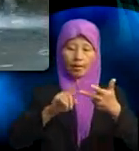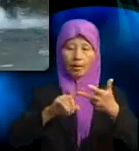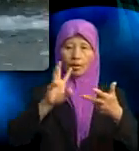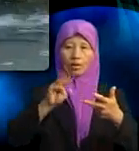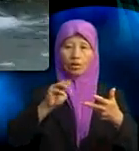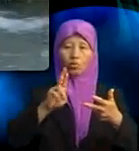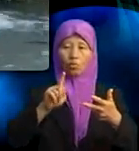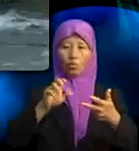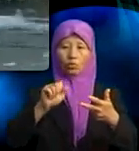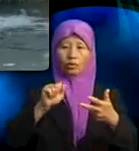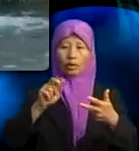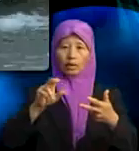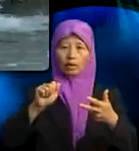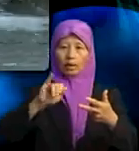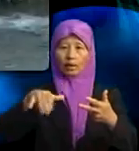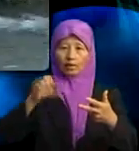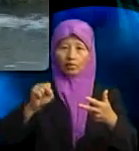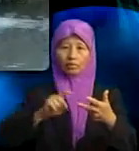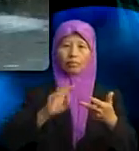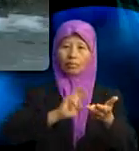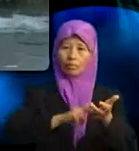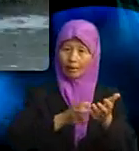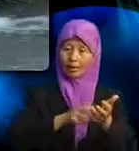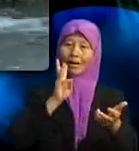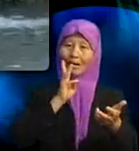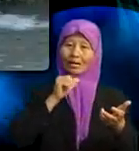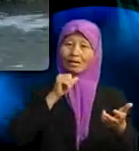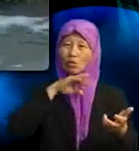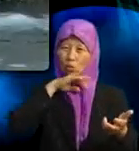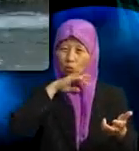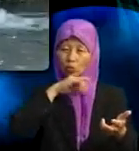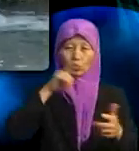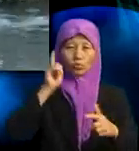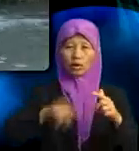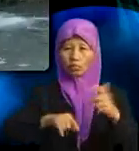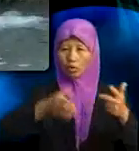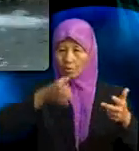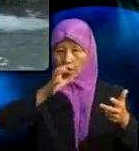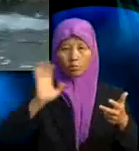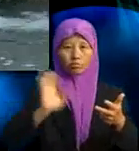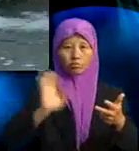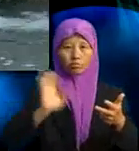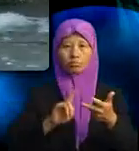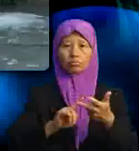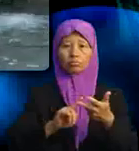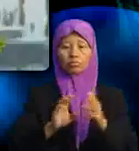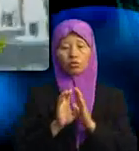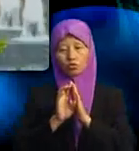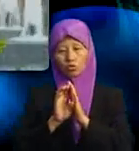Air mutanajjis ialah air yang tidak suci dan tidak boleh dibuat